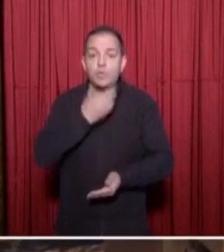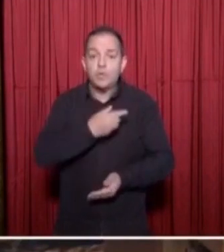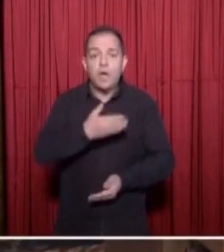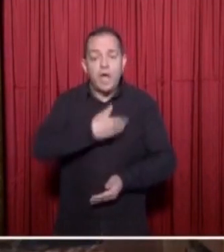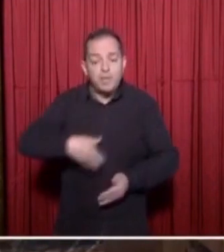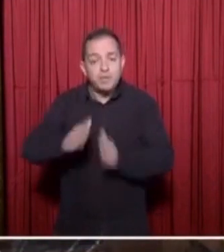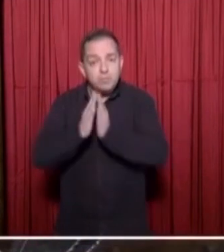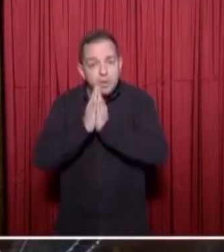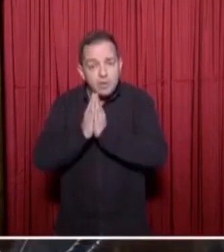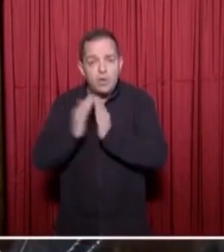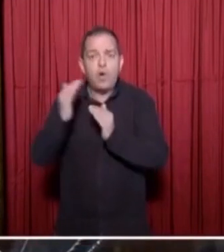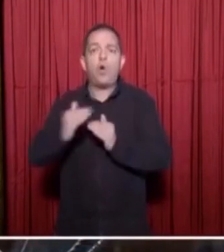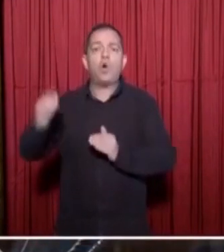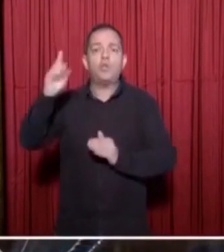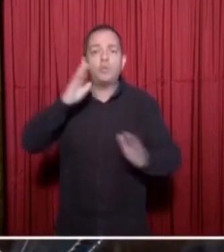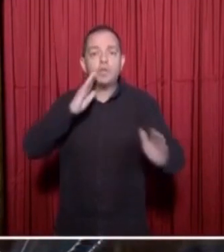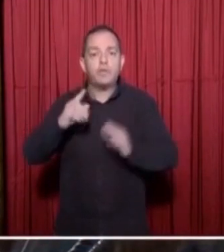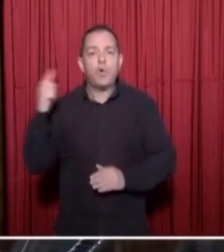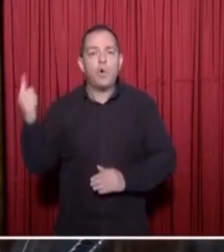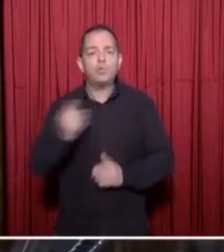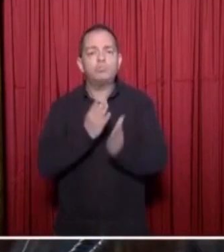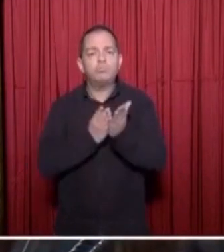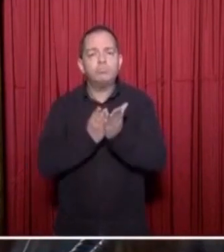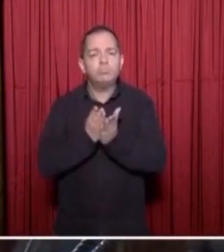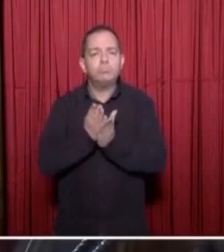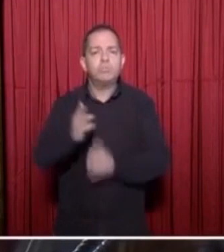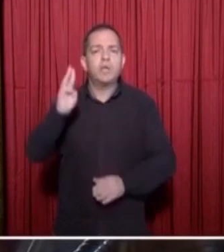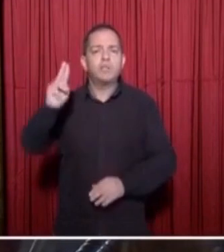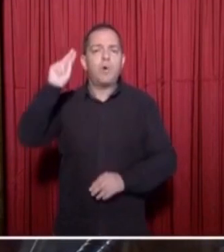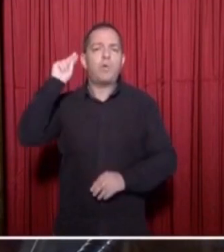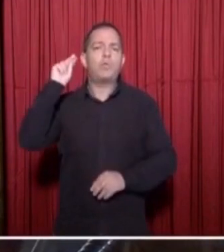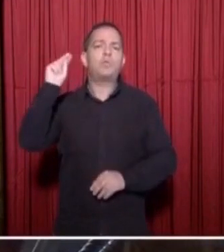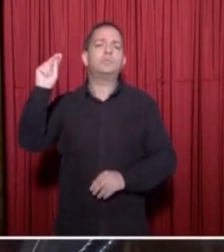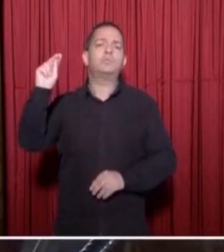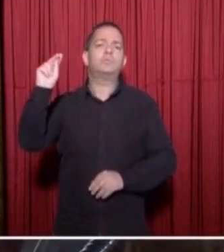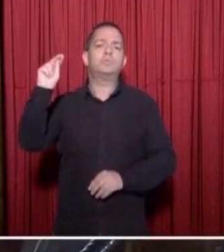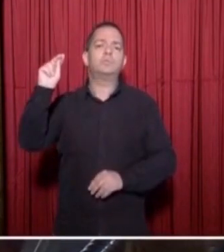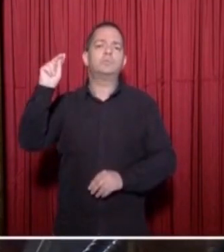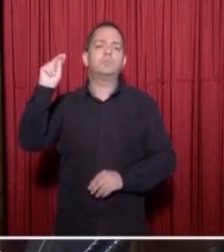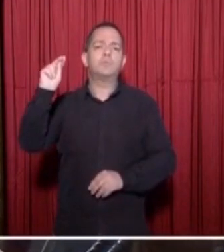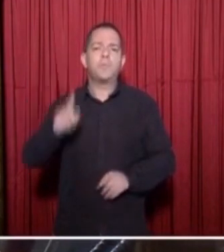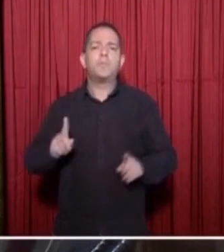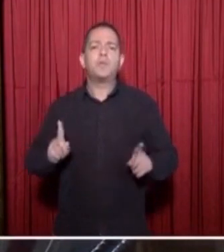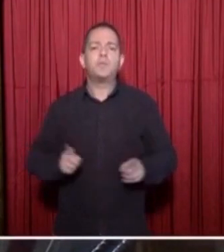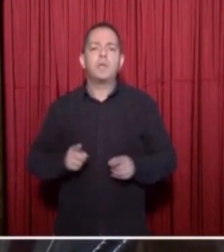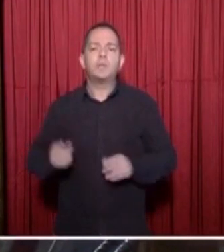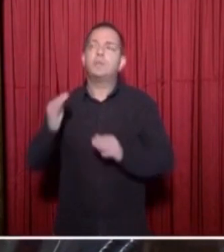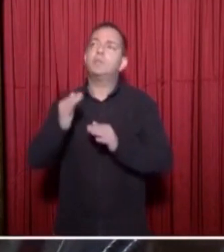ελέησον. Υπέρ των ευσεβών και ορθοδόξων χριστιανών του Κυρίου δεηθούμε.